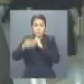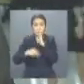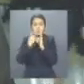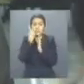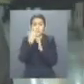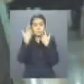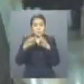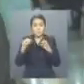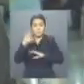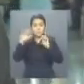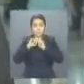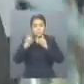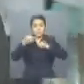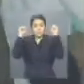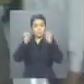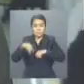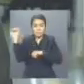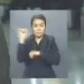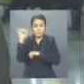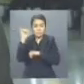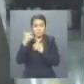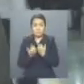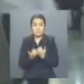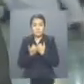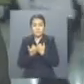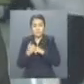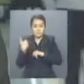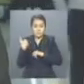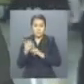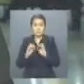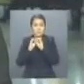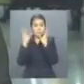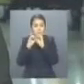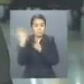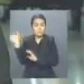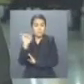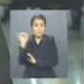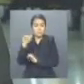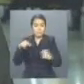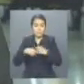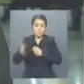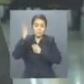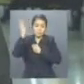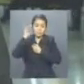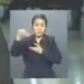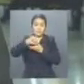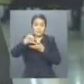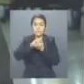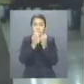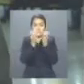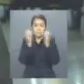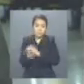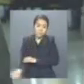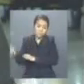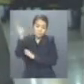ข้อยุติร่วมกันนะคะซึ่งทำให้จนถึงขณะนี้ค่ะยังไม่มีความชัดเจนนะคะว่าการอภิปรายร่างแก้ไขรัฐธรรมนูญในแต่ละวันนั้นจะยุติในเว